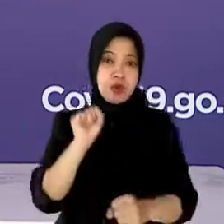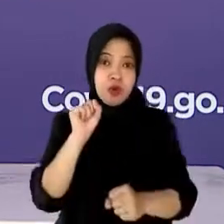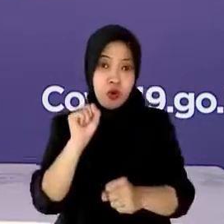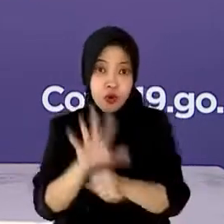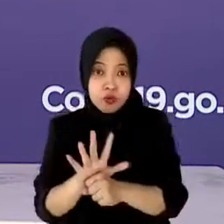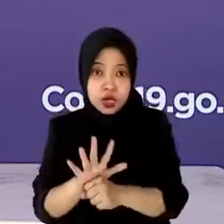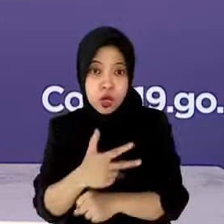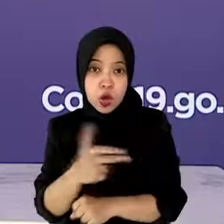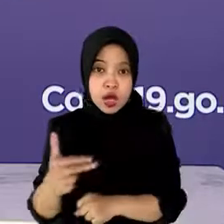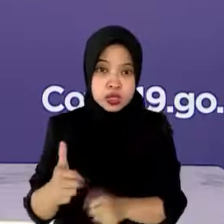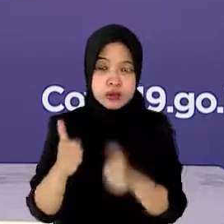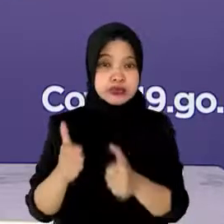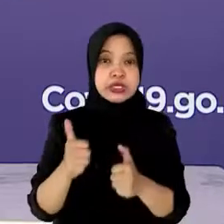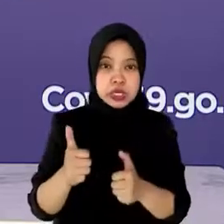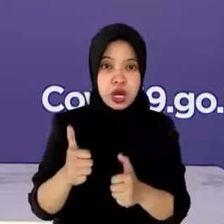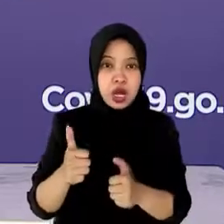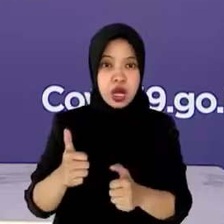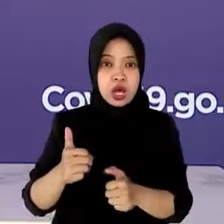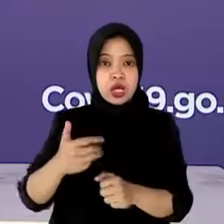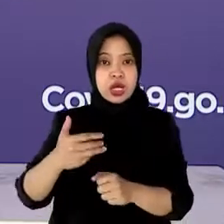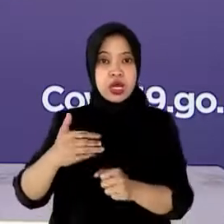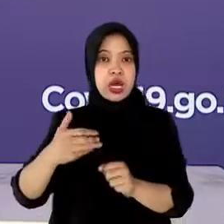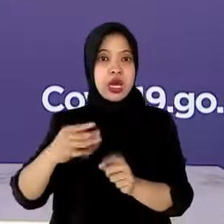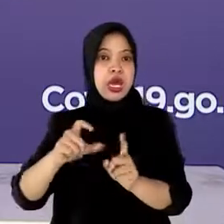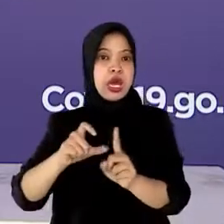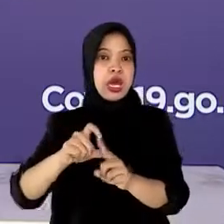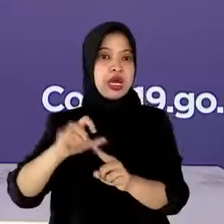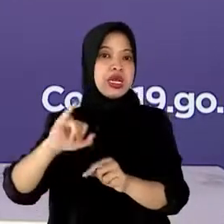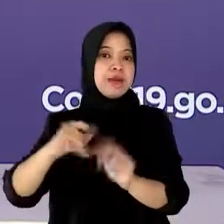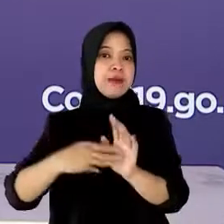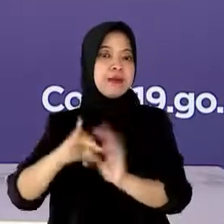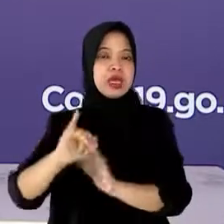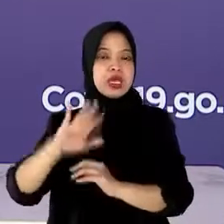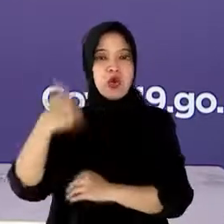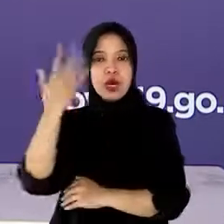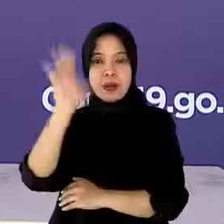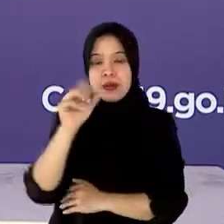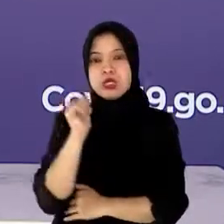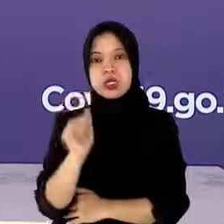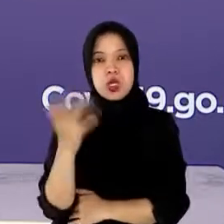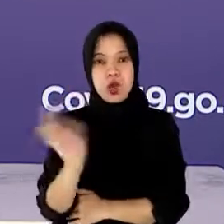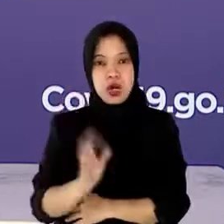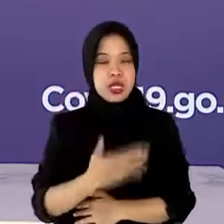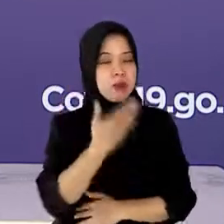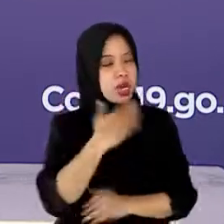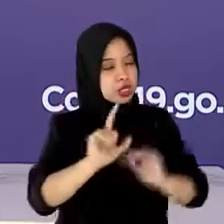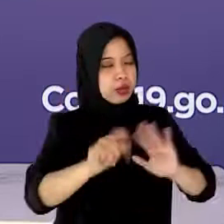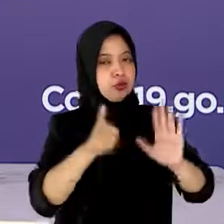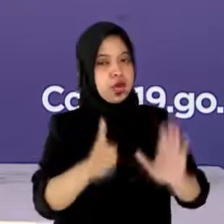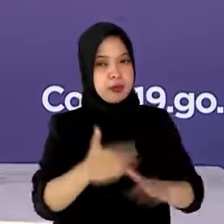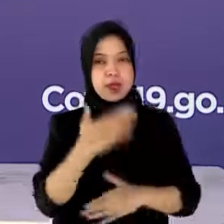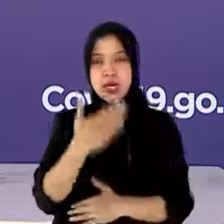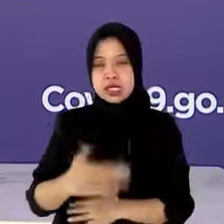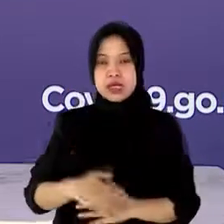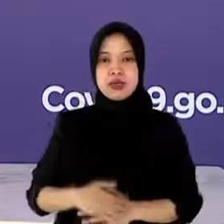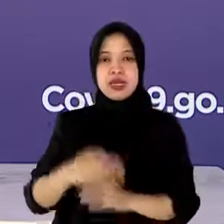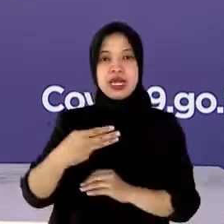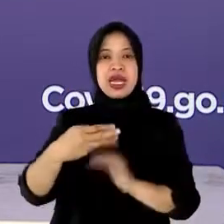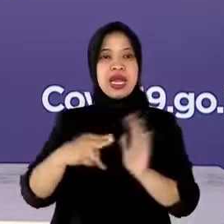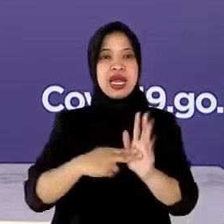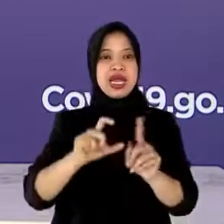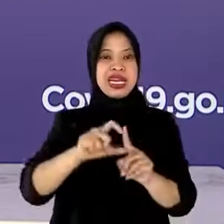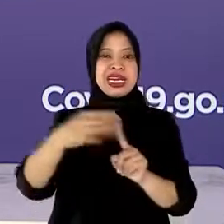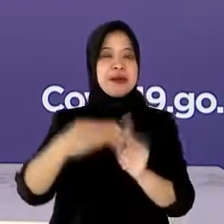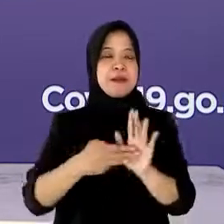kau 19 di Indonesia bisa menjadi endemi di tahun depan Terima kasih baik terima kasih liputan6.com endemi